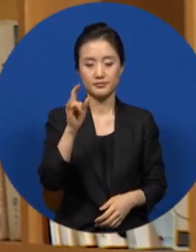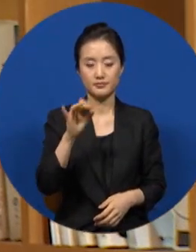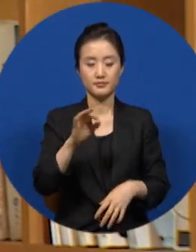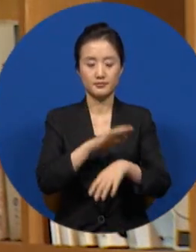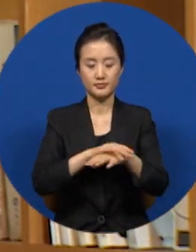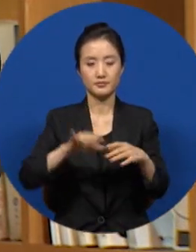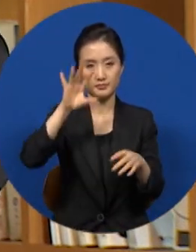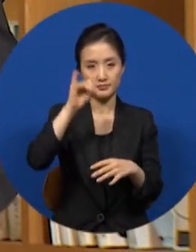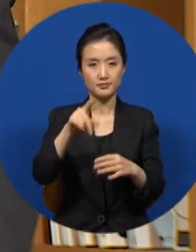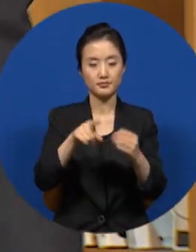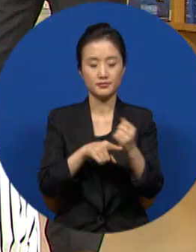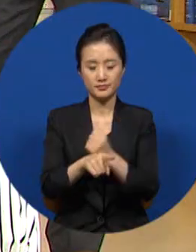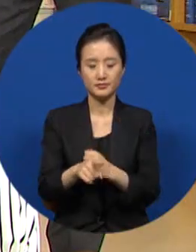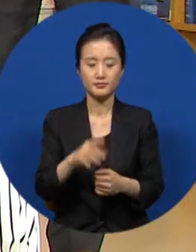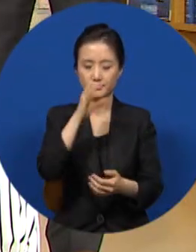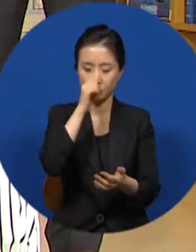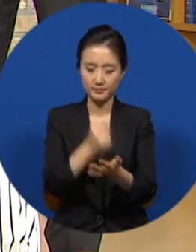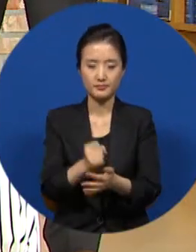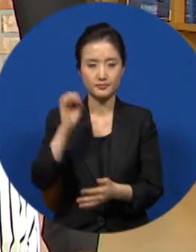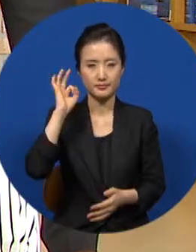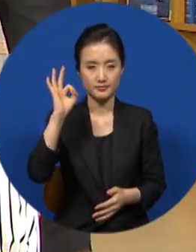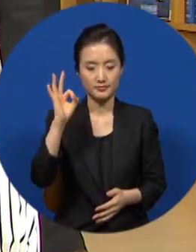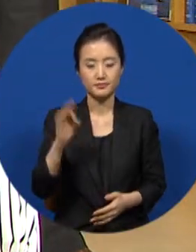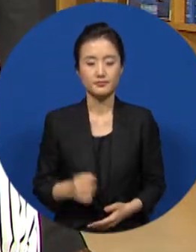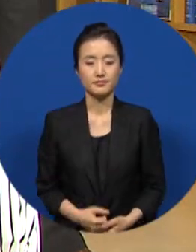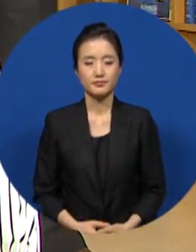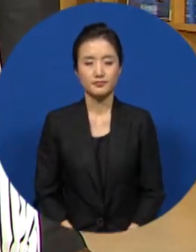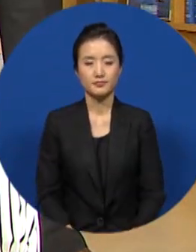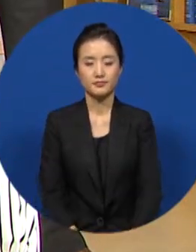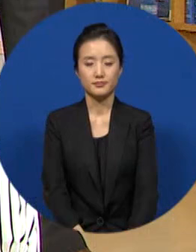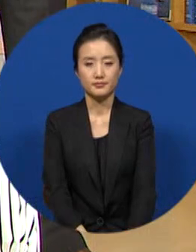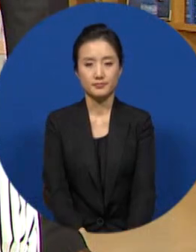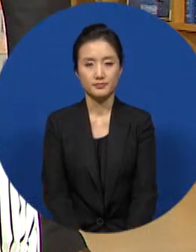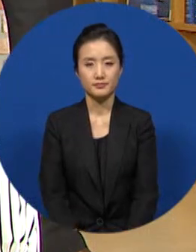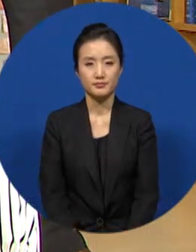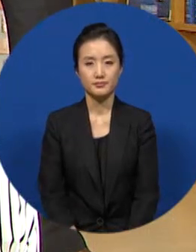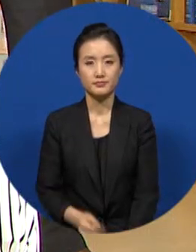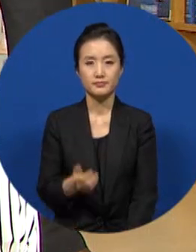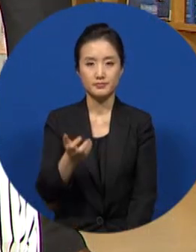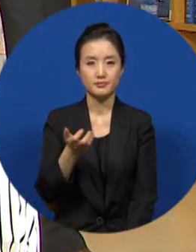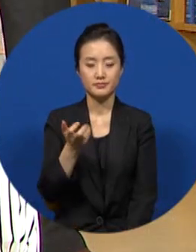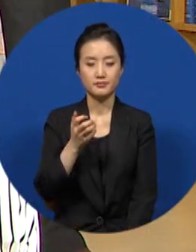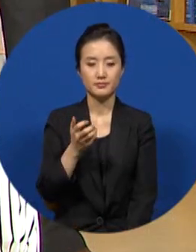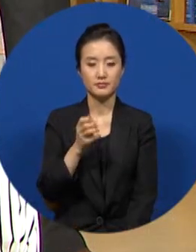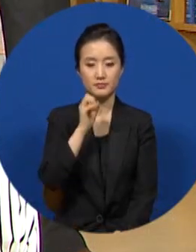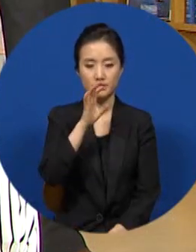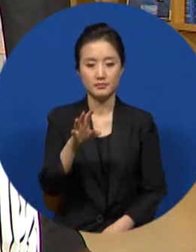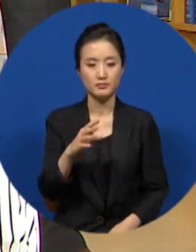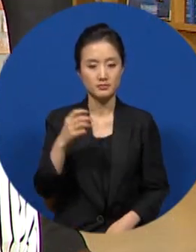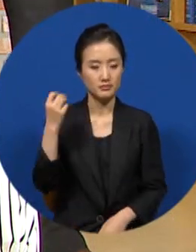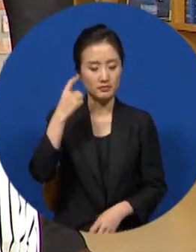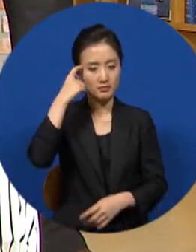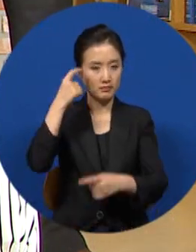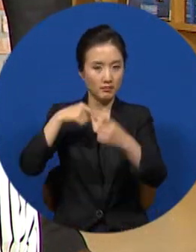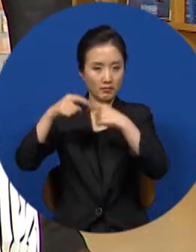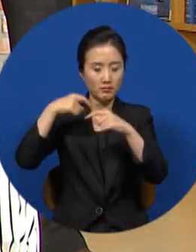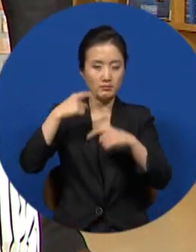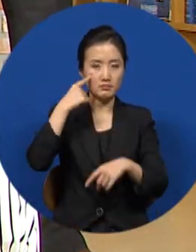이렇게 보시면 됩니다. 자 그렇다면은 방법을 한번 추론을 이제 해보는 거죠. 자